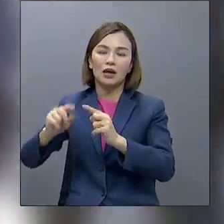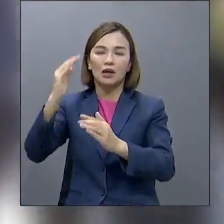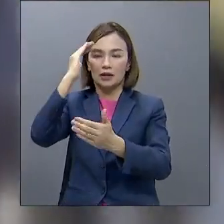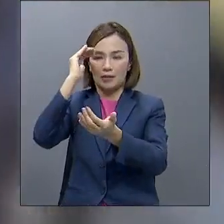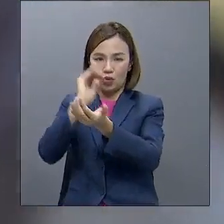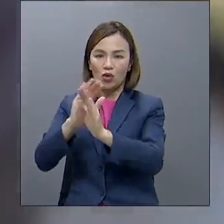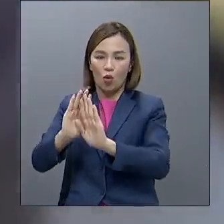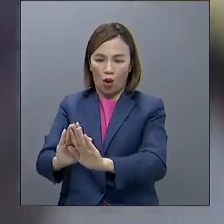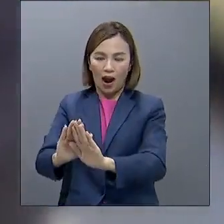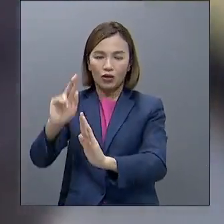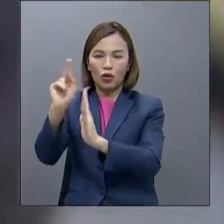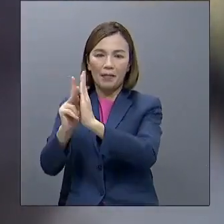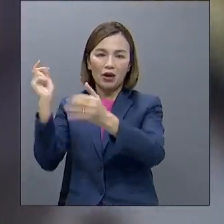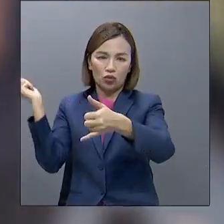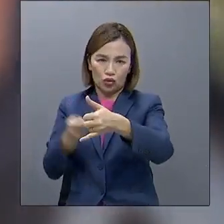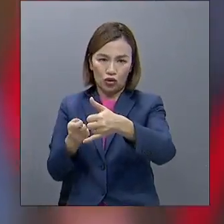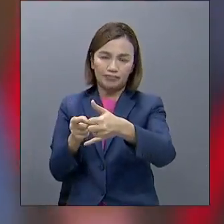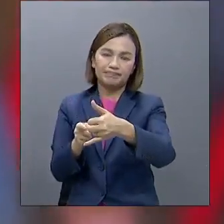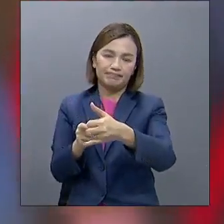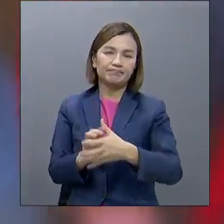ดำเนินคดีตามกฎหมายต่อไปครับ